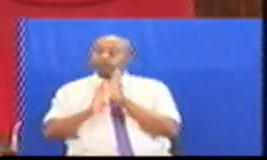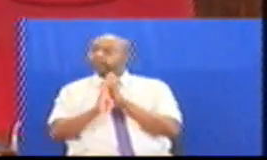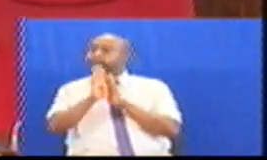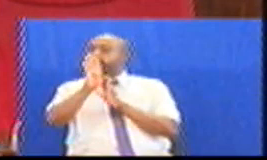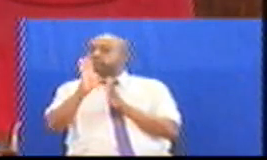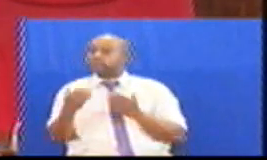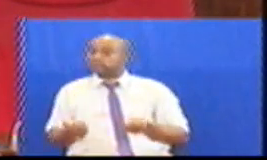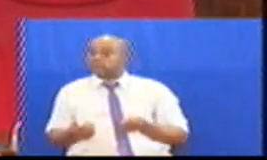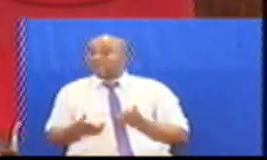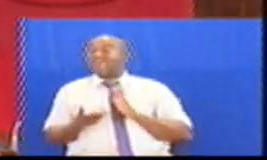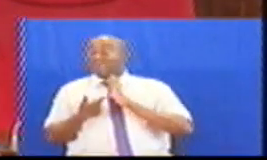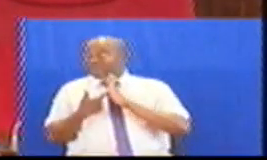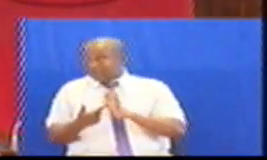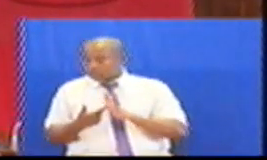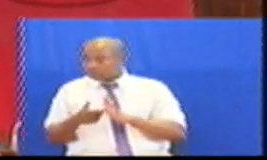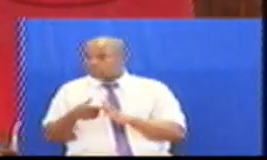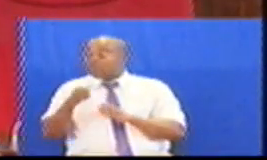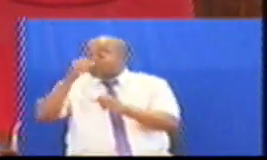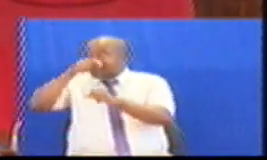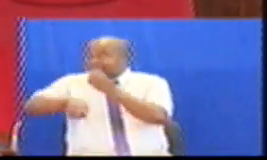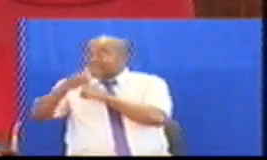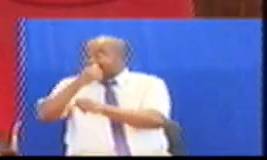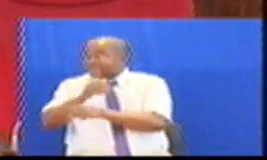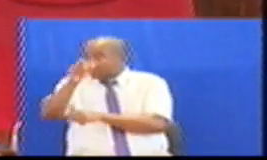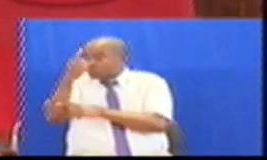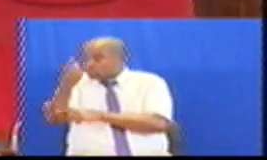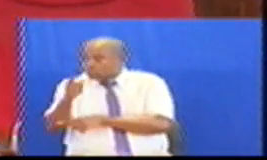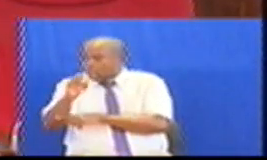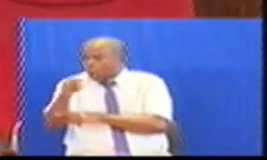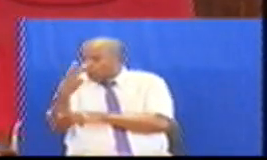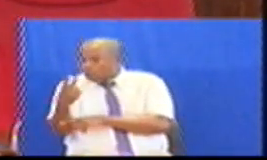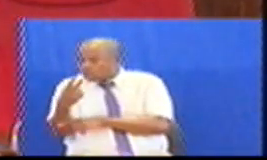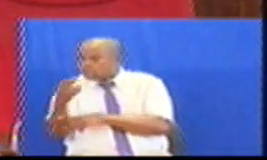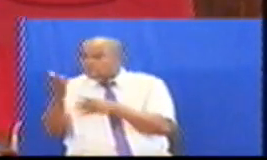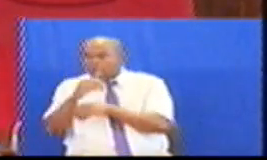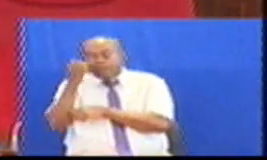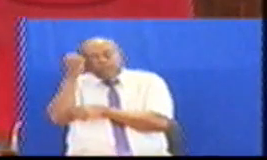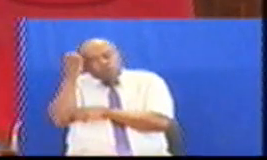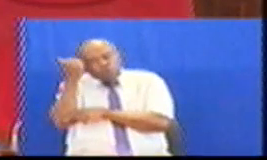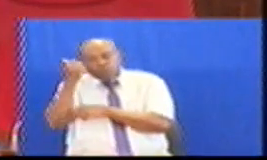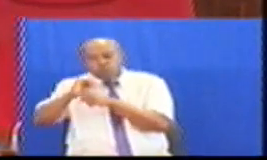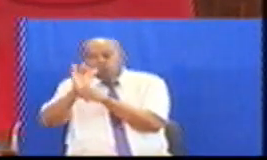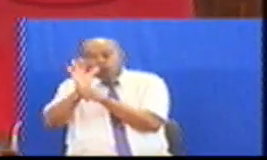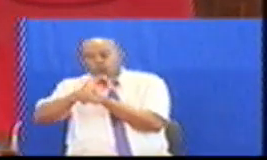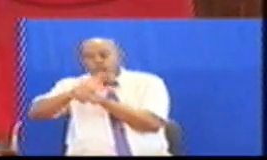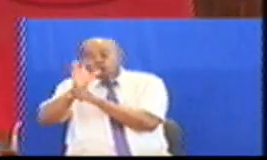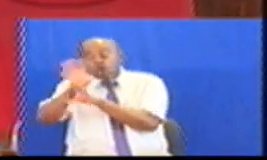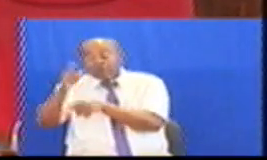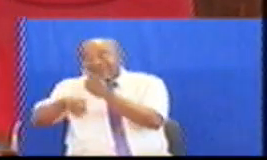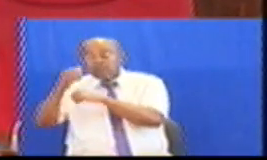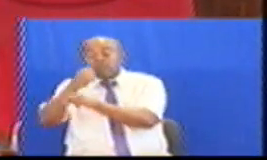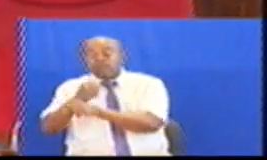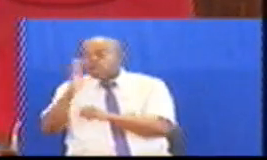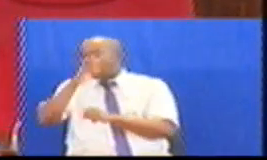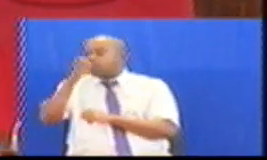ikitokea akatokea mfungwa mmoja au wawili akapata corona magerezani, hali yetu itakuwa mbaya